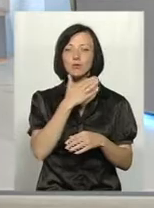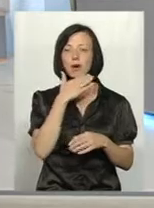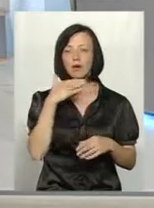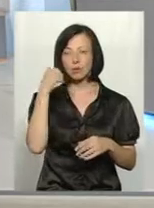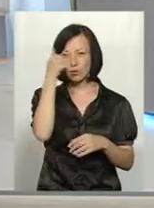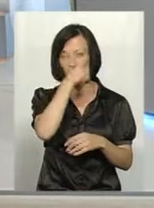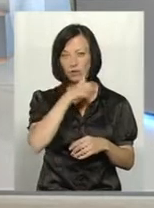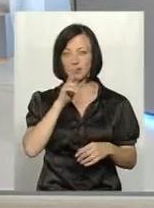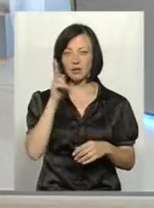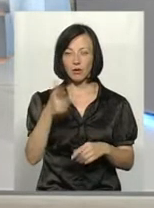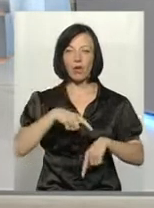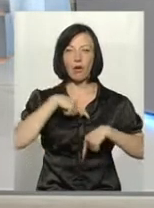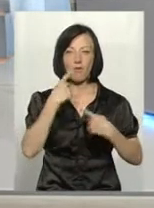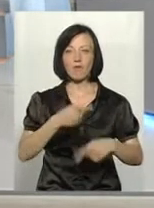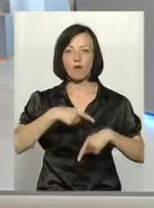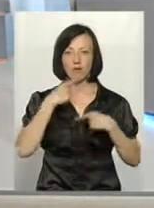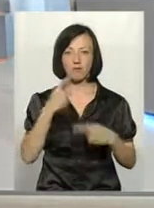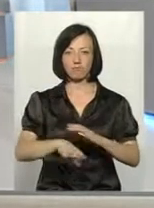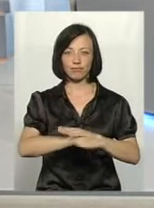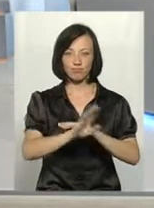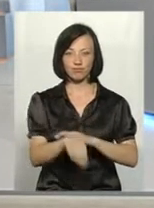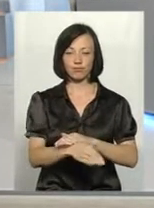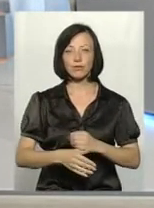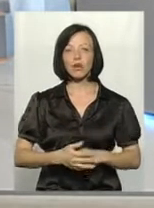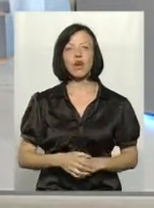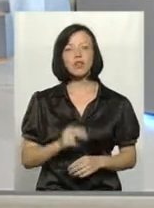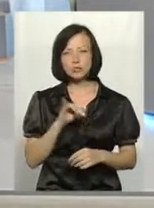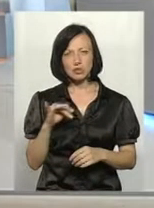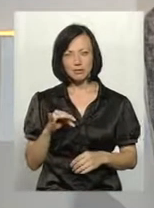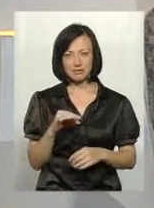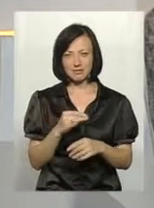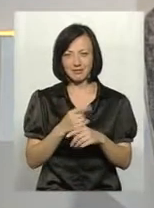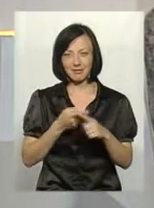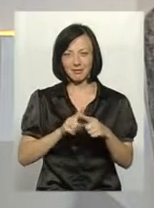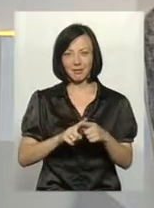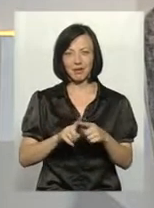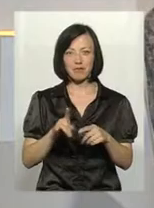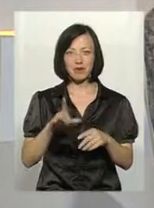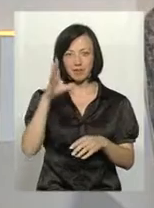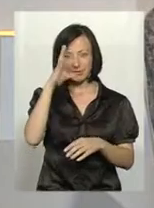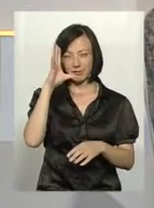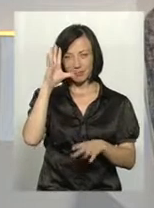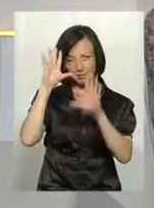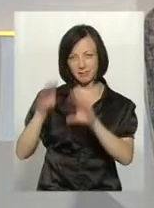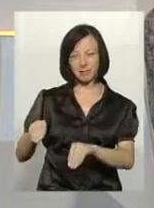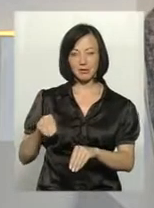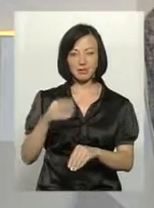напевно, 3. Говоримо? Лише говоримо. Чи не забалакаємо? Я вам скажу так, що,